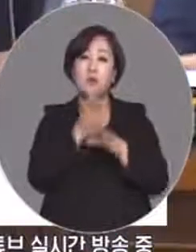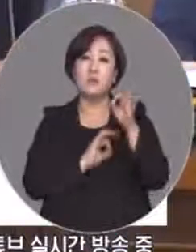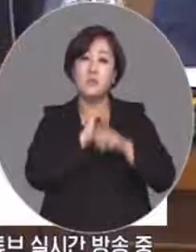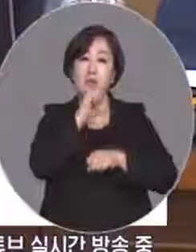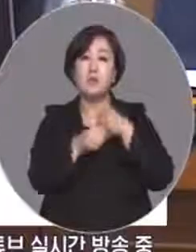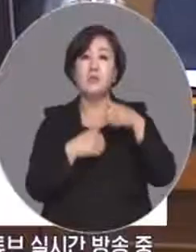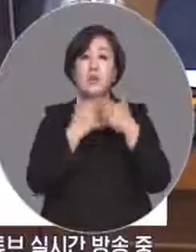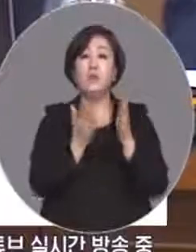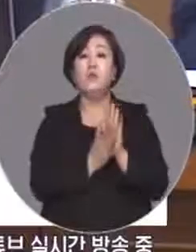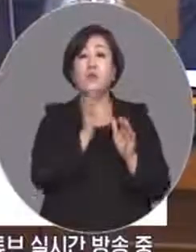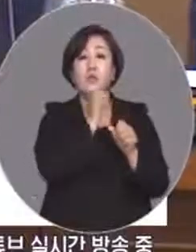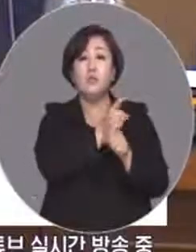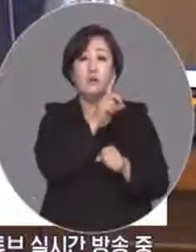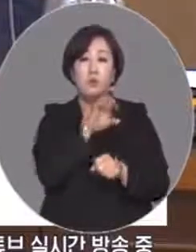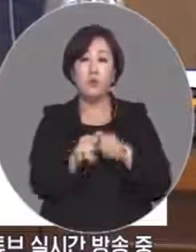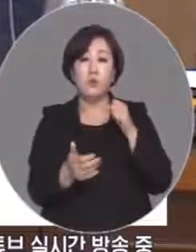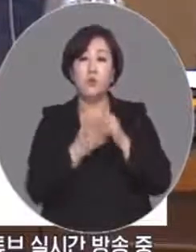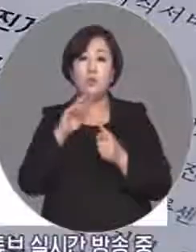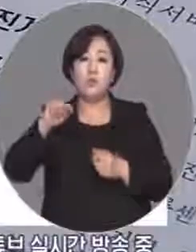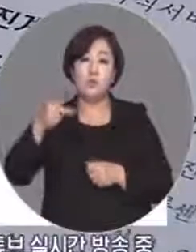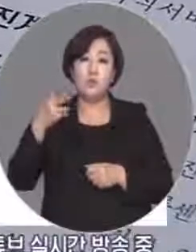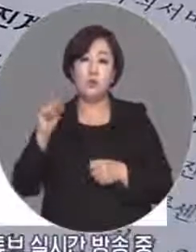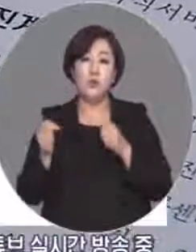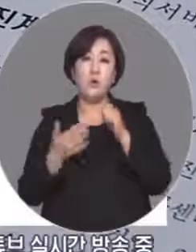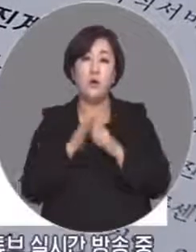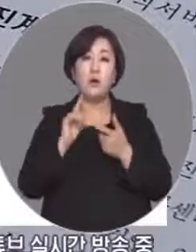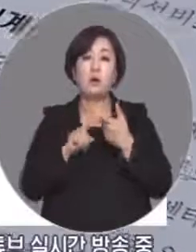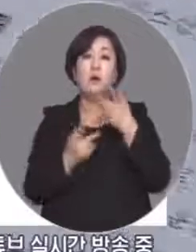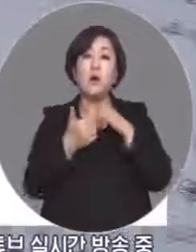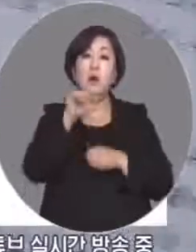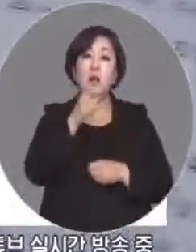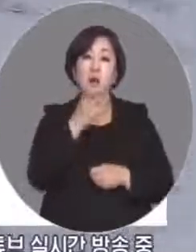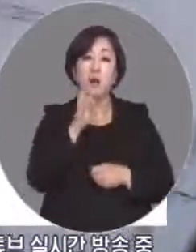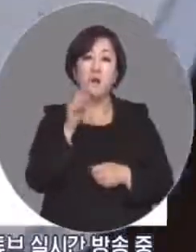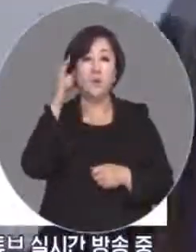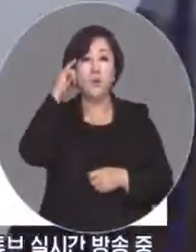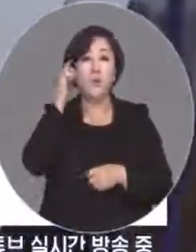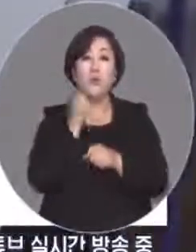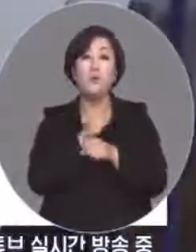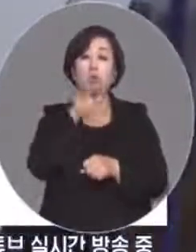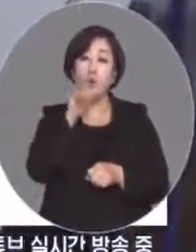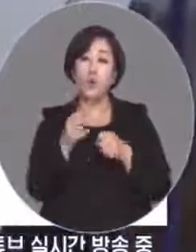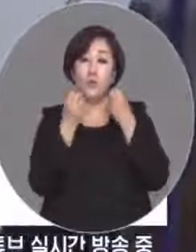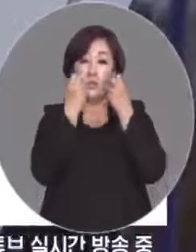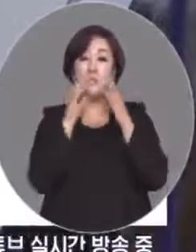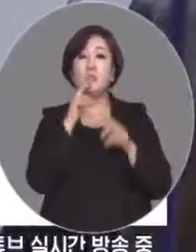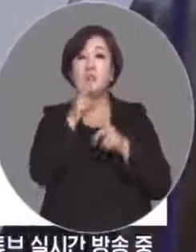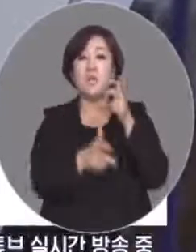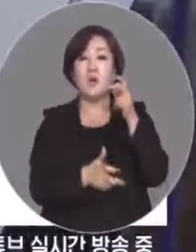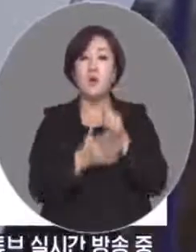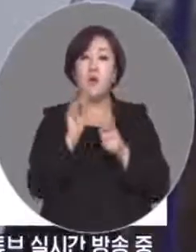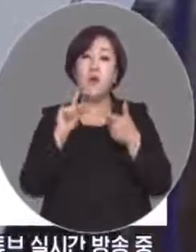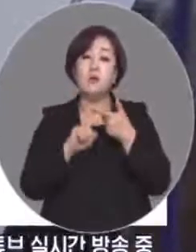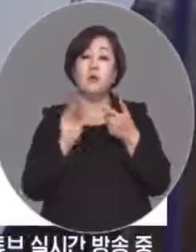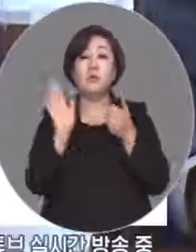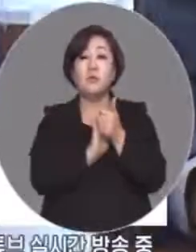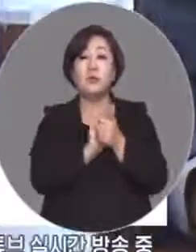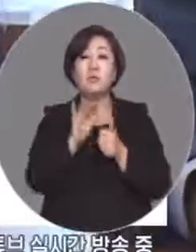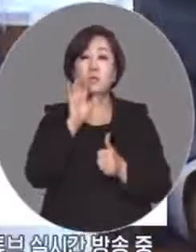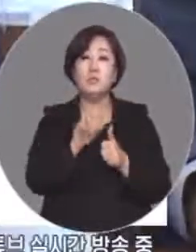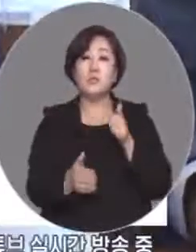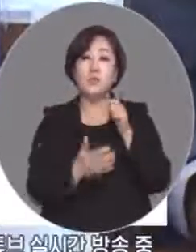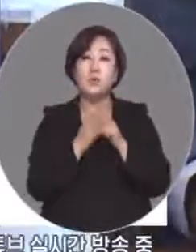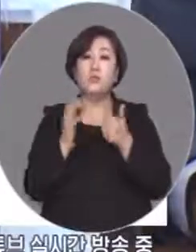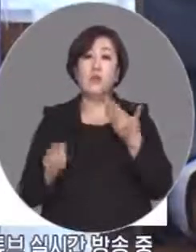울산경제자유구역과 수소개념규제자유특구, 그리고 강소연구개발특구를 활용한 신산업과 서비스업 중심의 기업